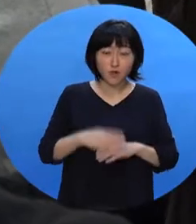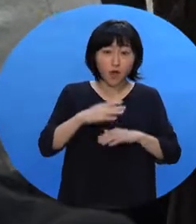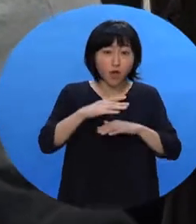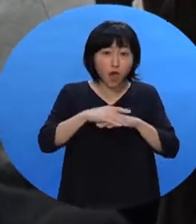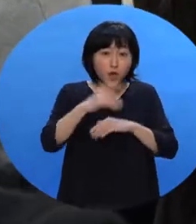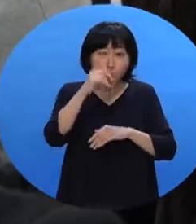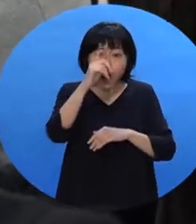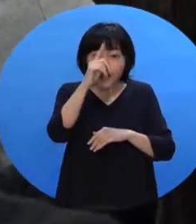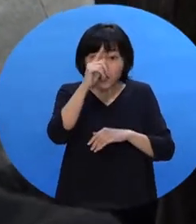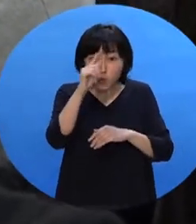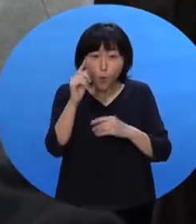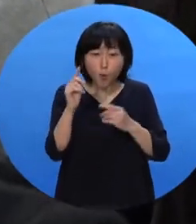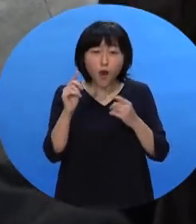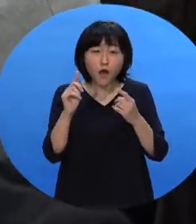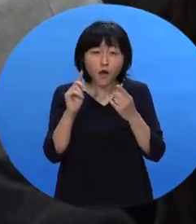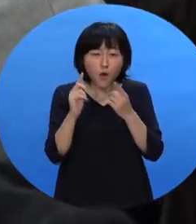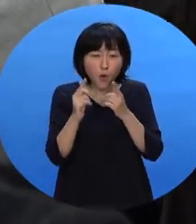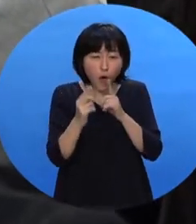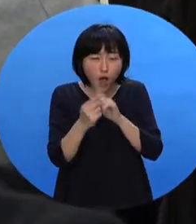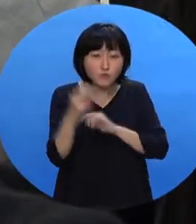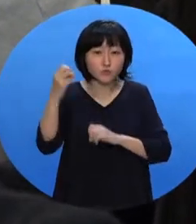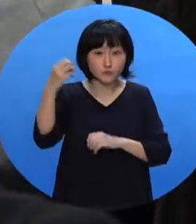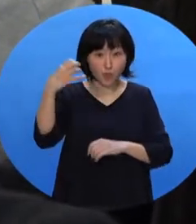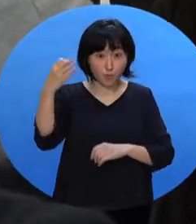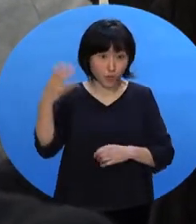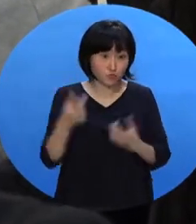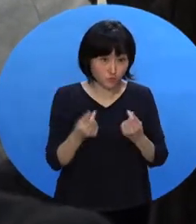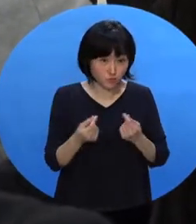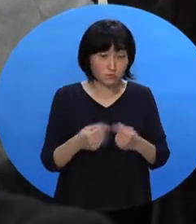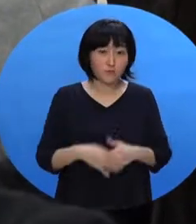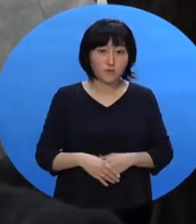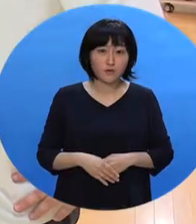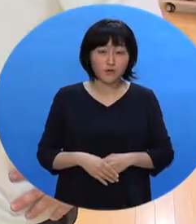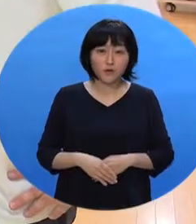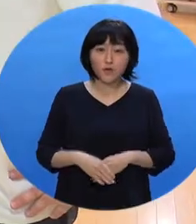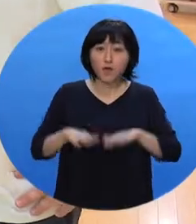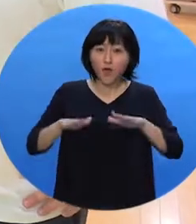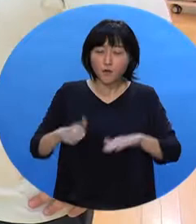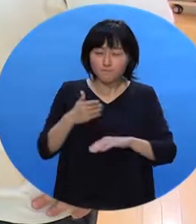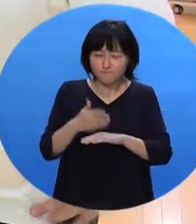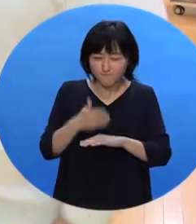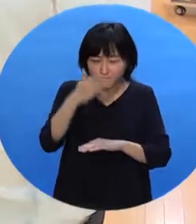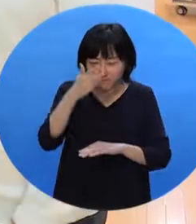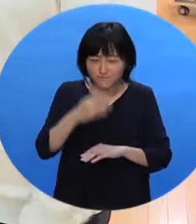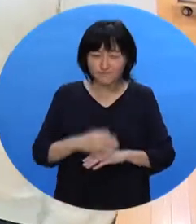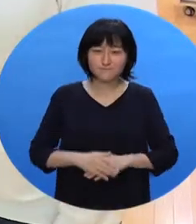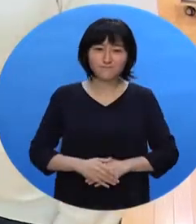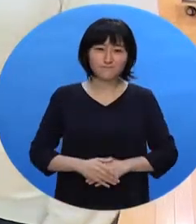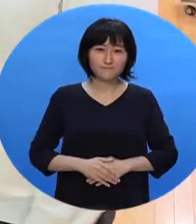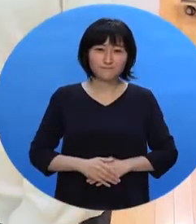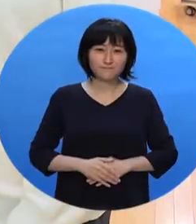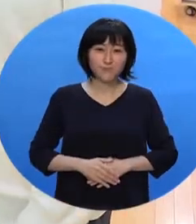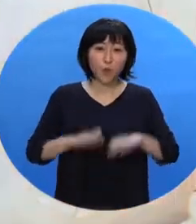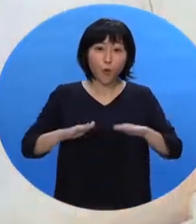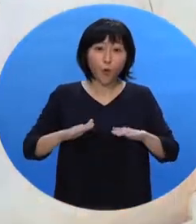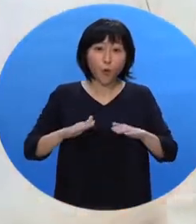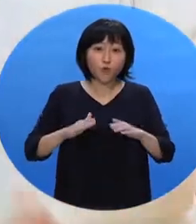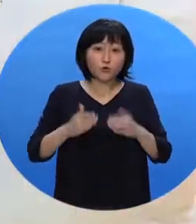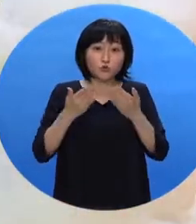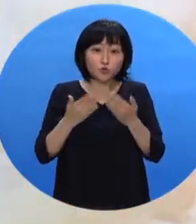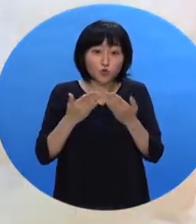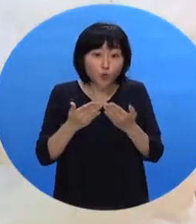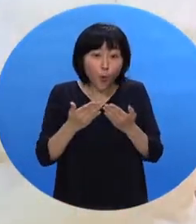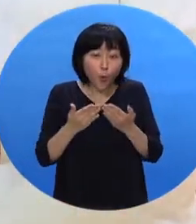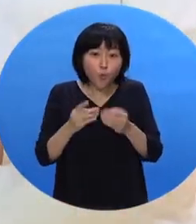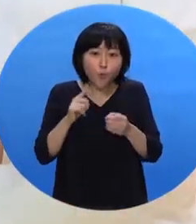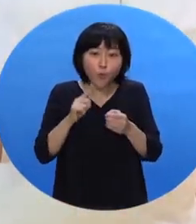最初ちょっと黄色になって黄色から変わりますよっていうので点滅するんです。 先生今日はありがとうございました。 ありがとうございました。 ありがとうございました。 今日この授